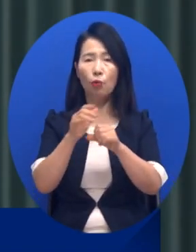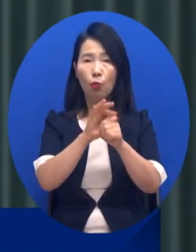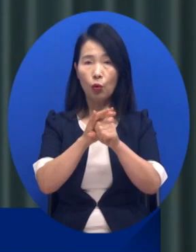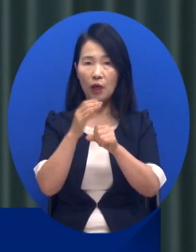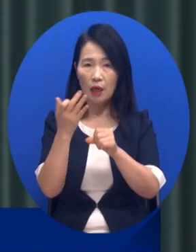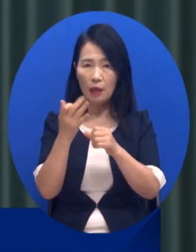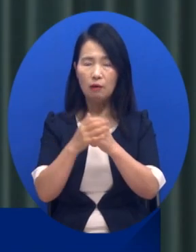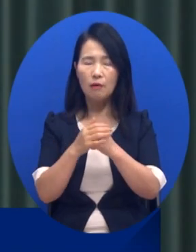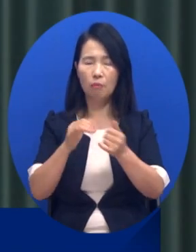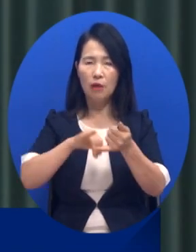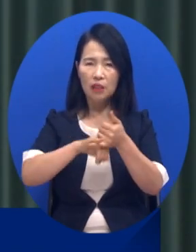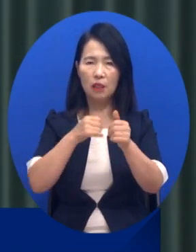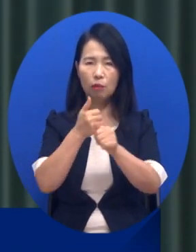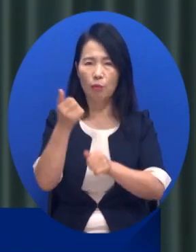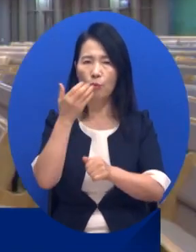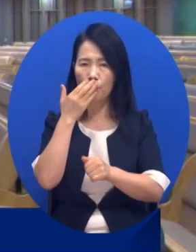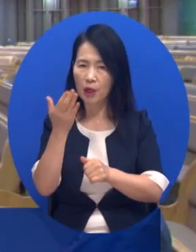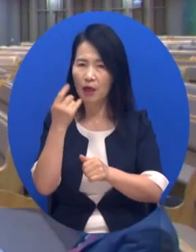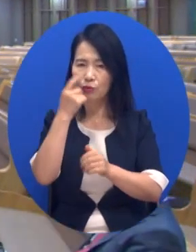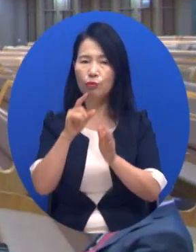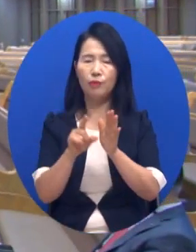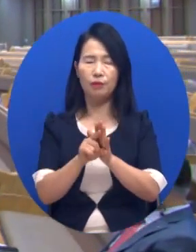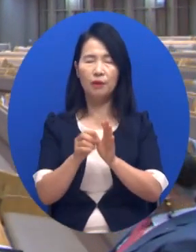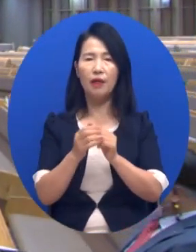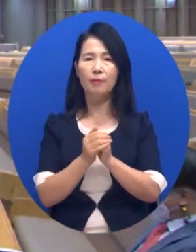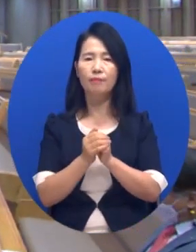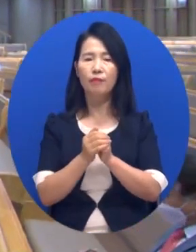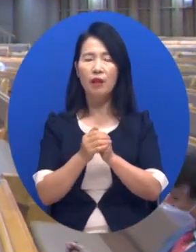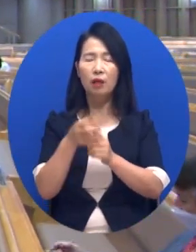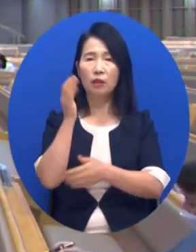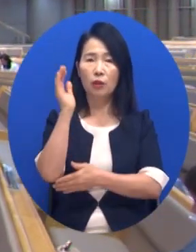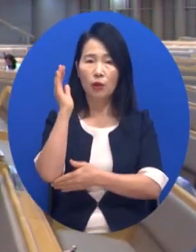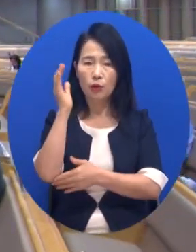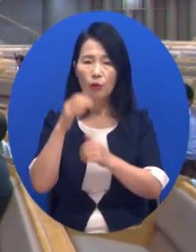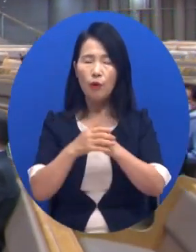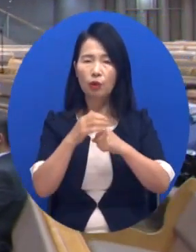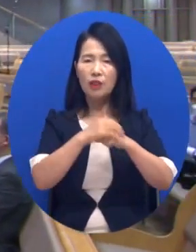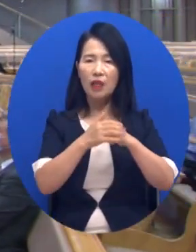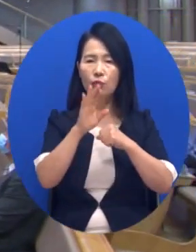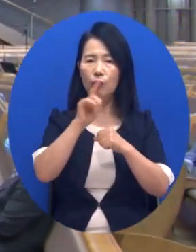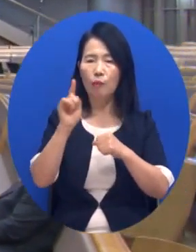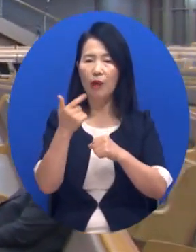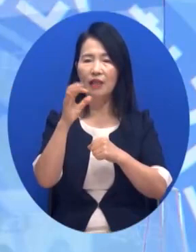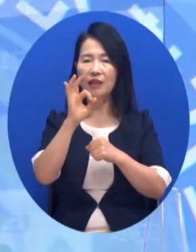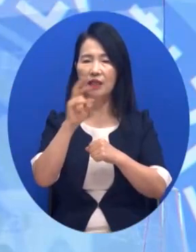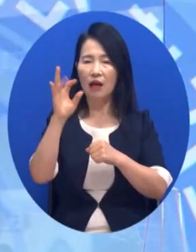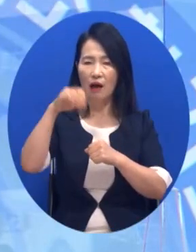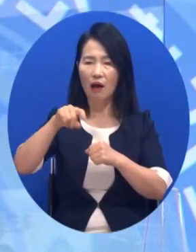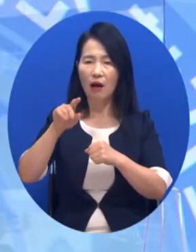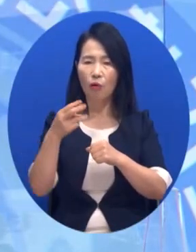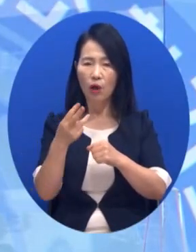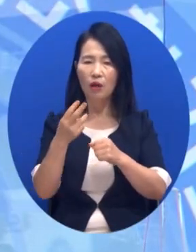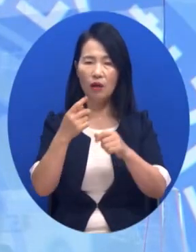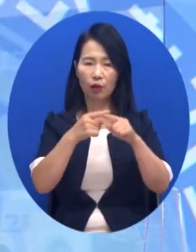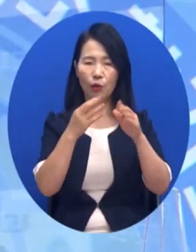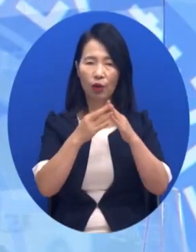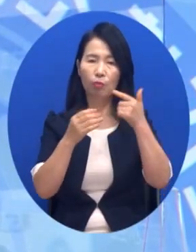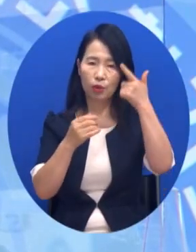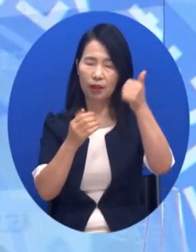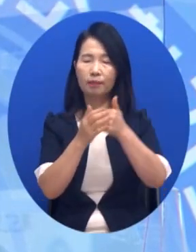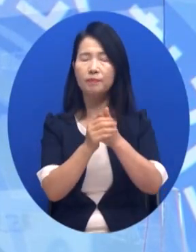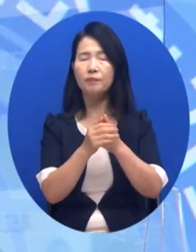반드시 극복할 수 있을 것입니다. 설교에는 대구 반야월교회 이승희 목사가 나섰습니다. 이